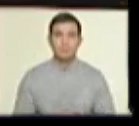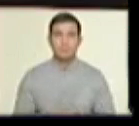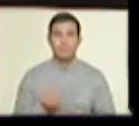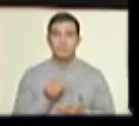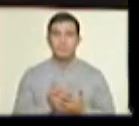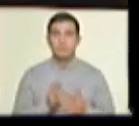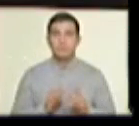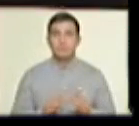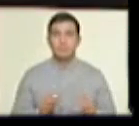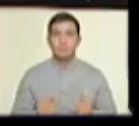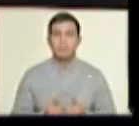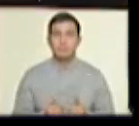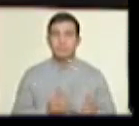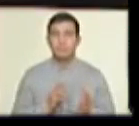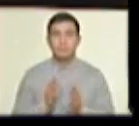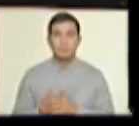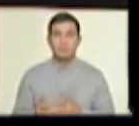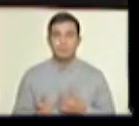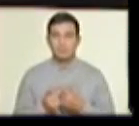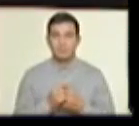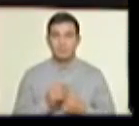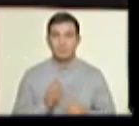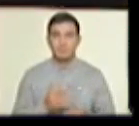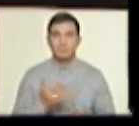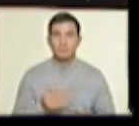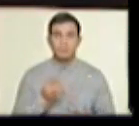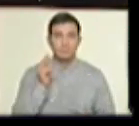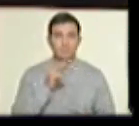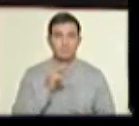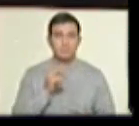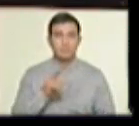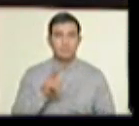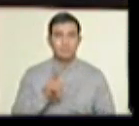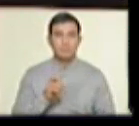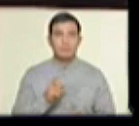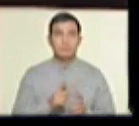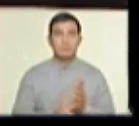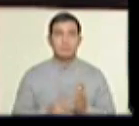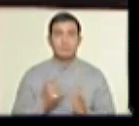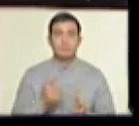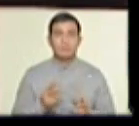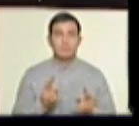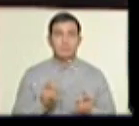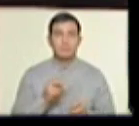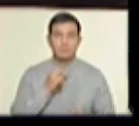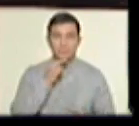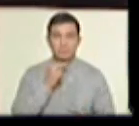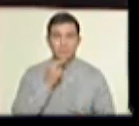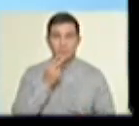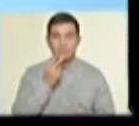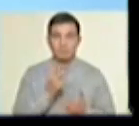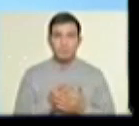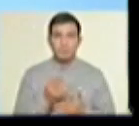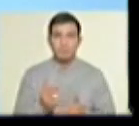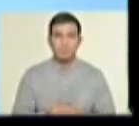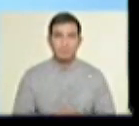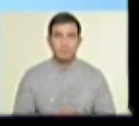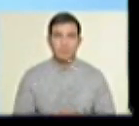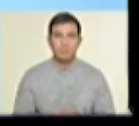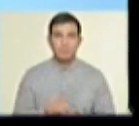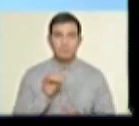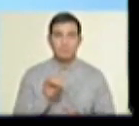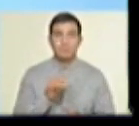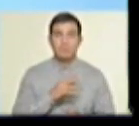Aziz o'quvchilar, keling endi darsligimizdagi 273-chi mashqqa e'tibor qaratishingizni so'rayman.